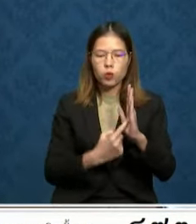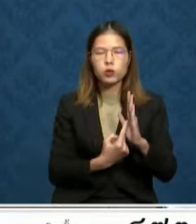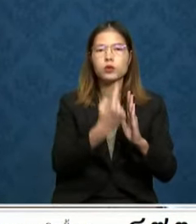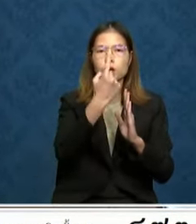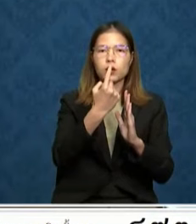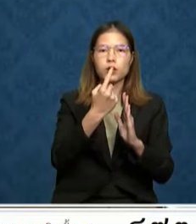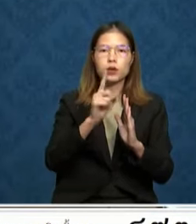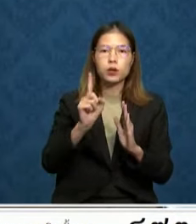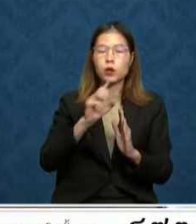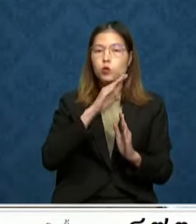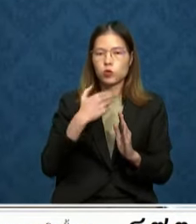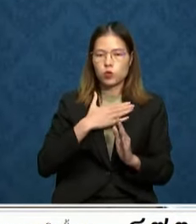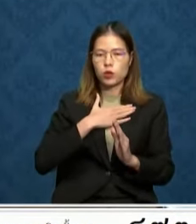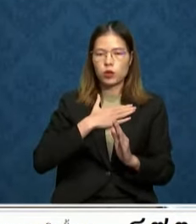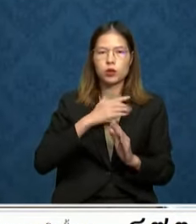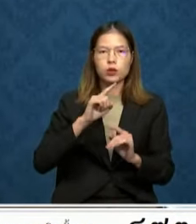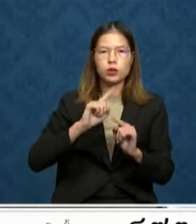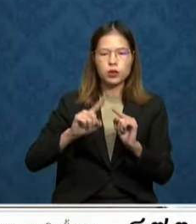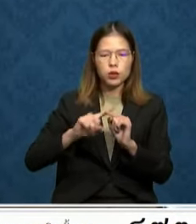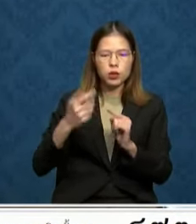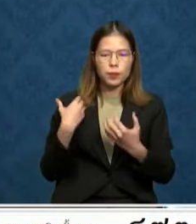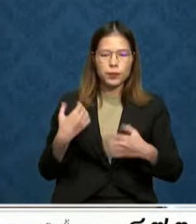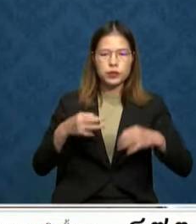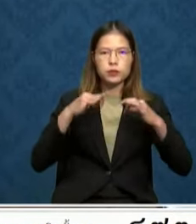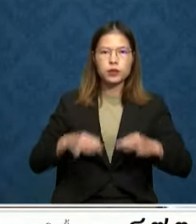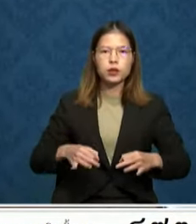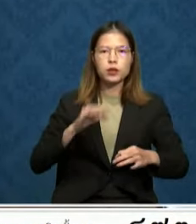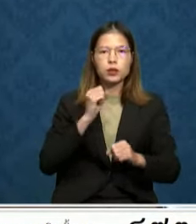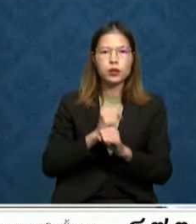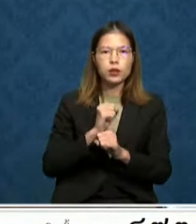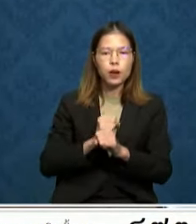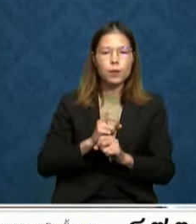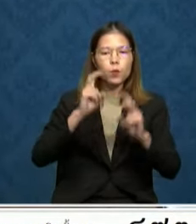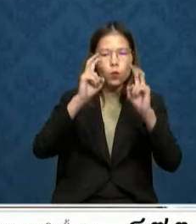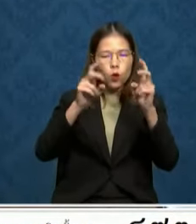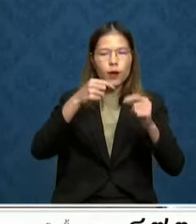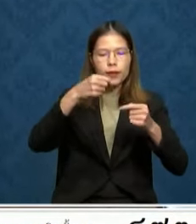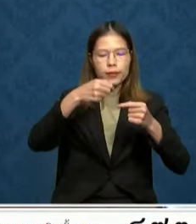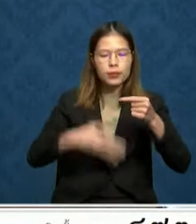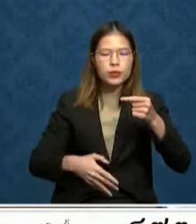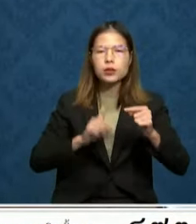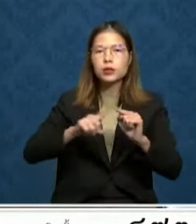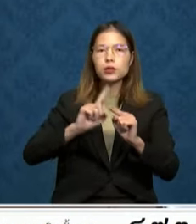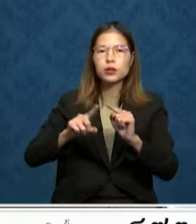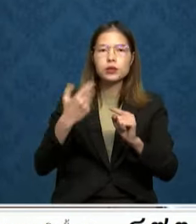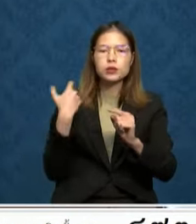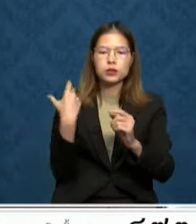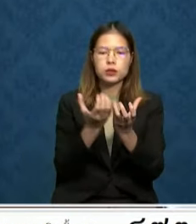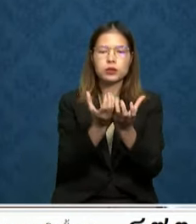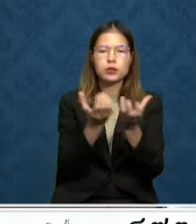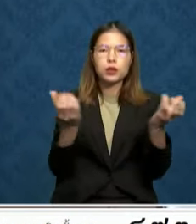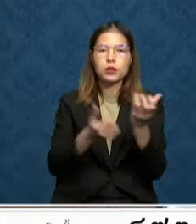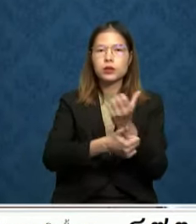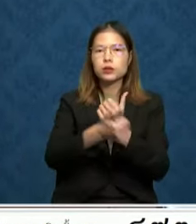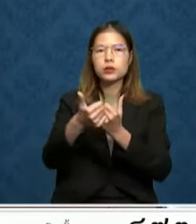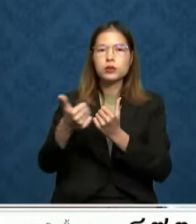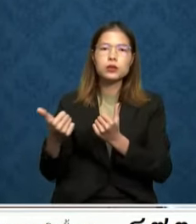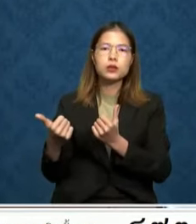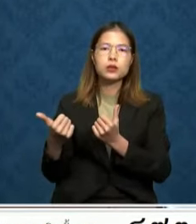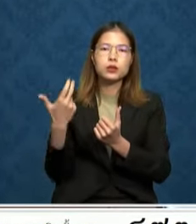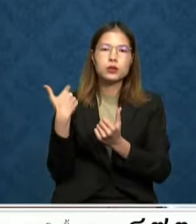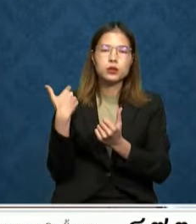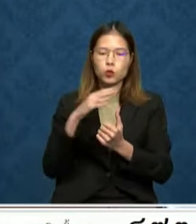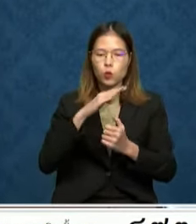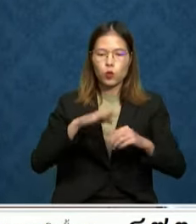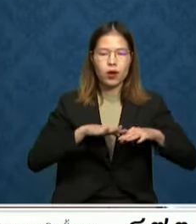มธาน ถ้าเราใช้ประชามติ ทำเรื่อื่ๆนอก chodziบißeฮานูลไปด้วยในประเณอๆนะธรรธาน ถ้าเราไม่